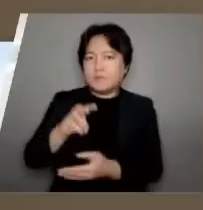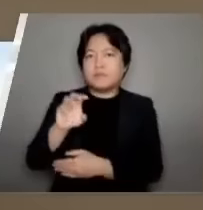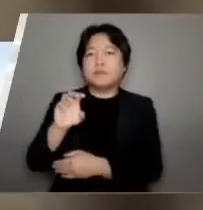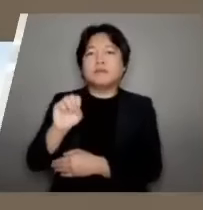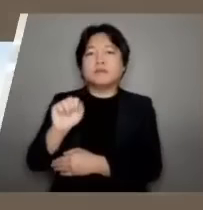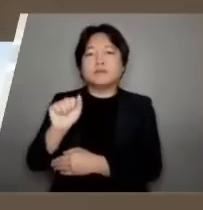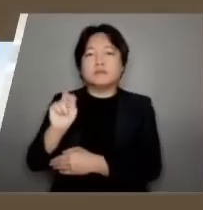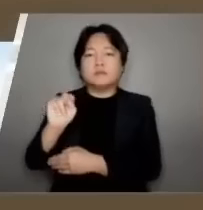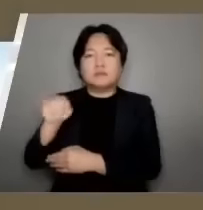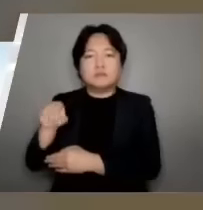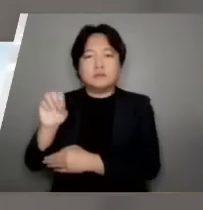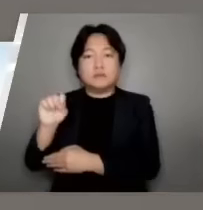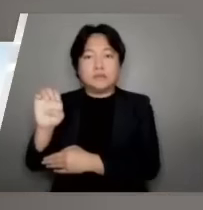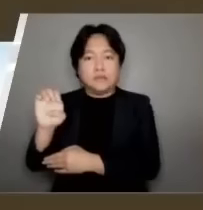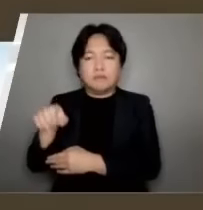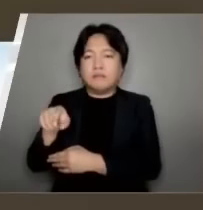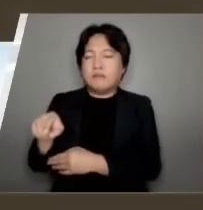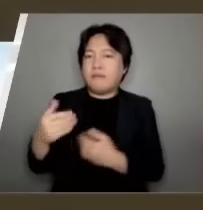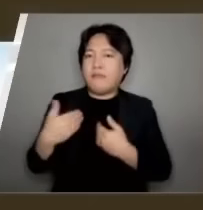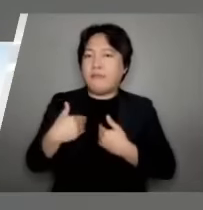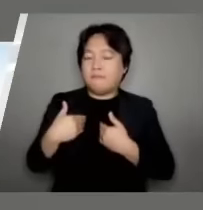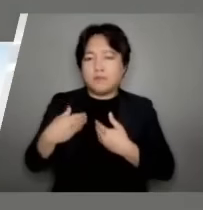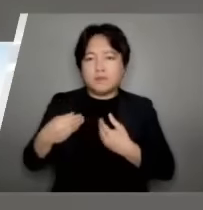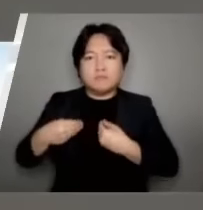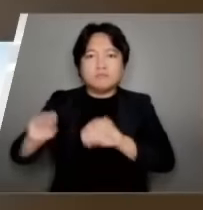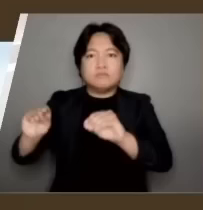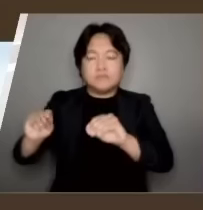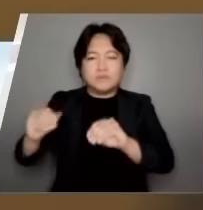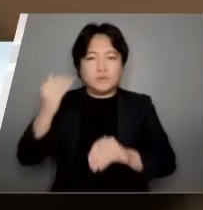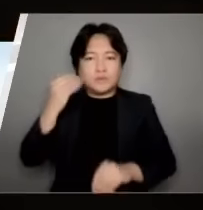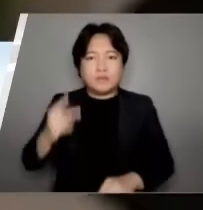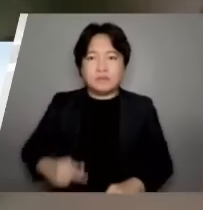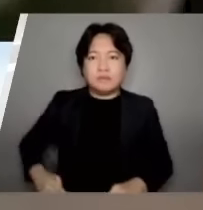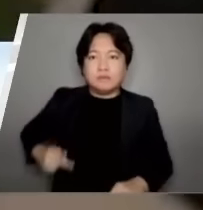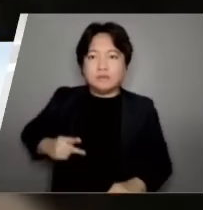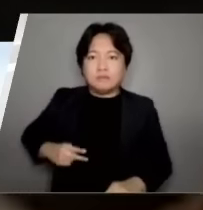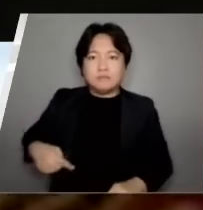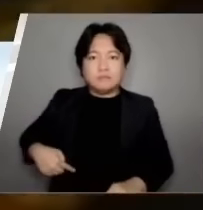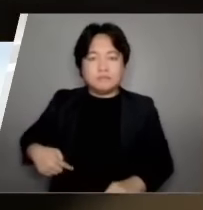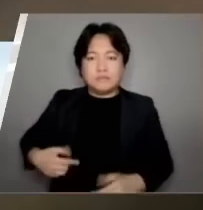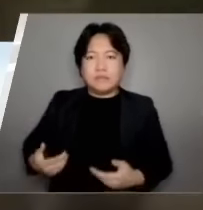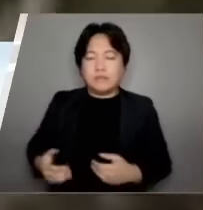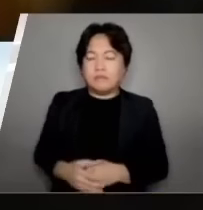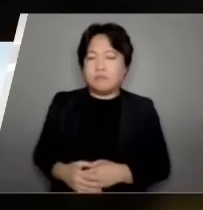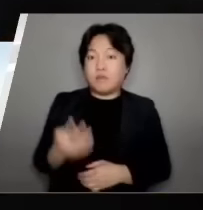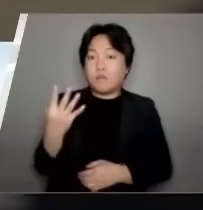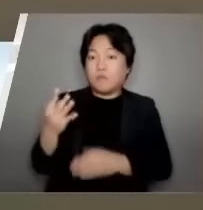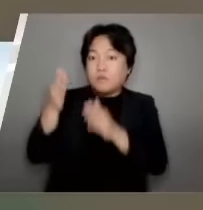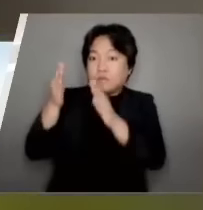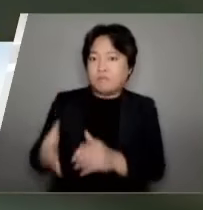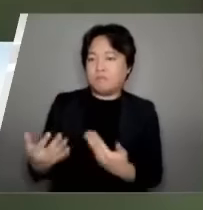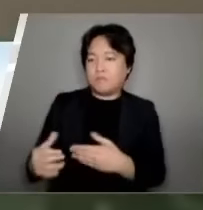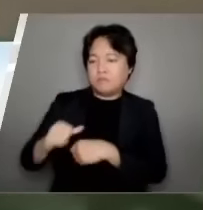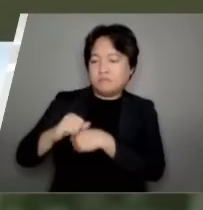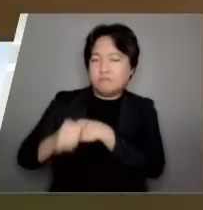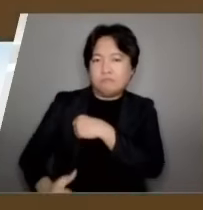ng organ trafficking. Siyam ang nasagip, 4 sa kanila, naoperahan na sa bato o kidney. Ikaw yung bagong